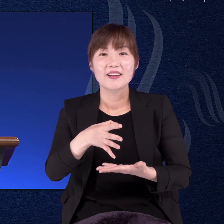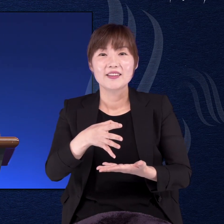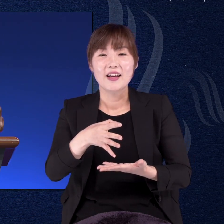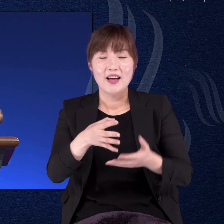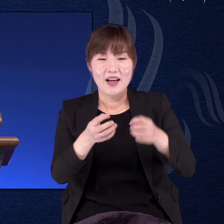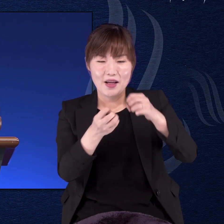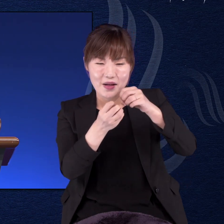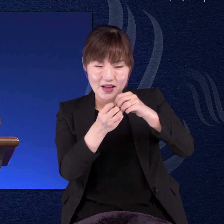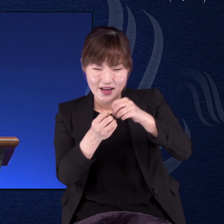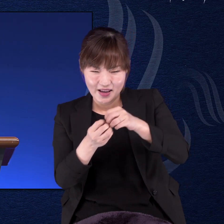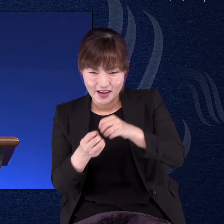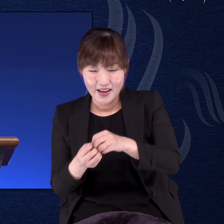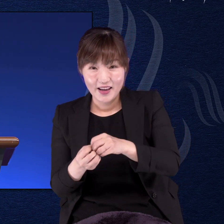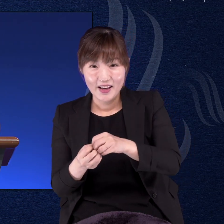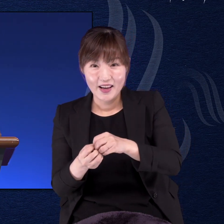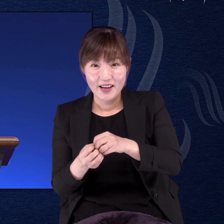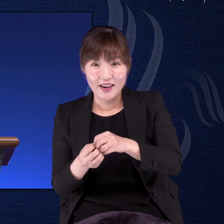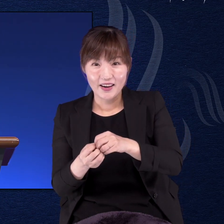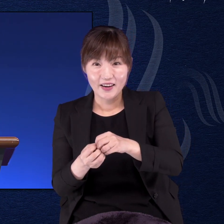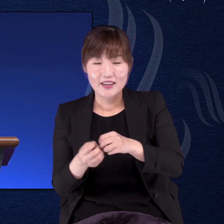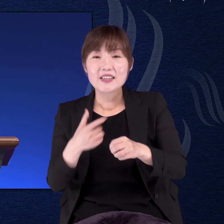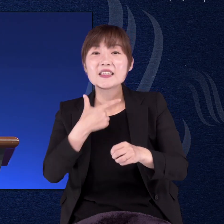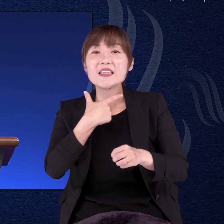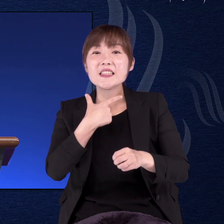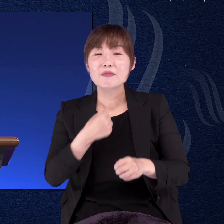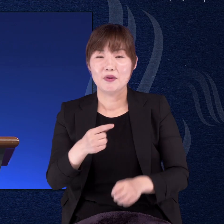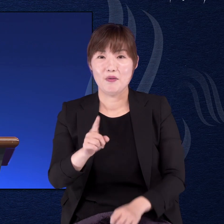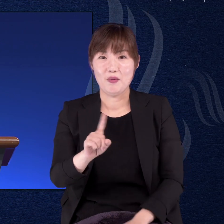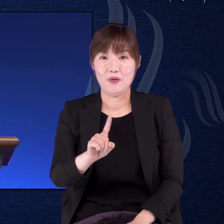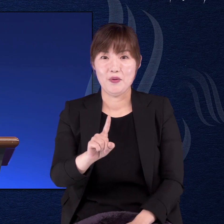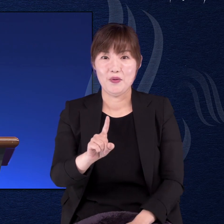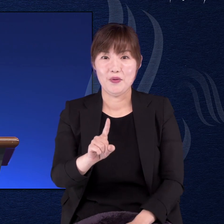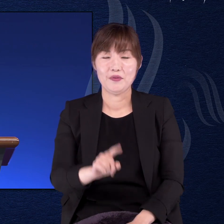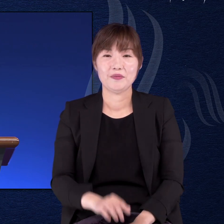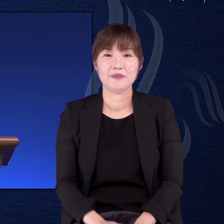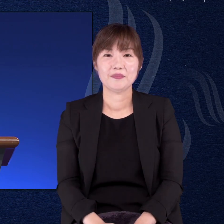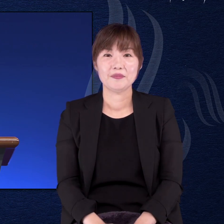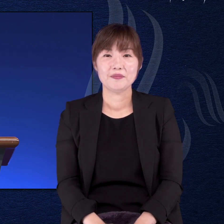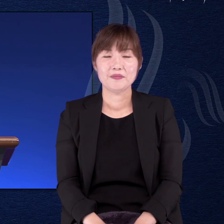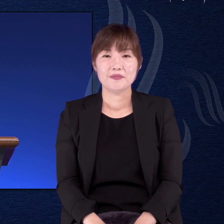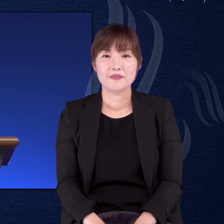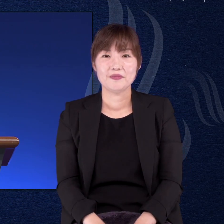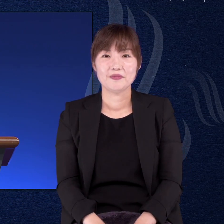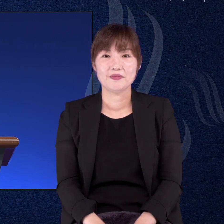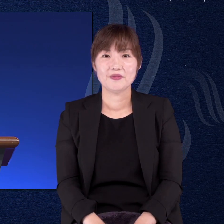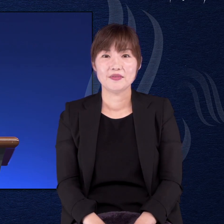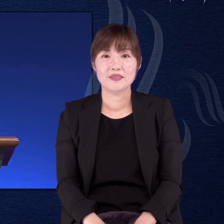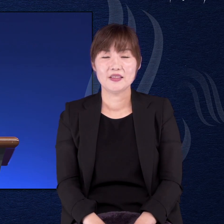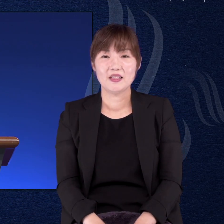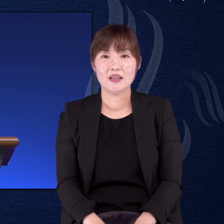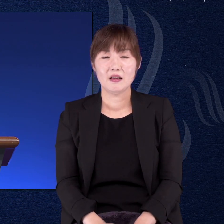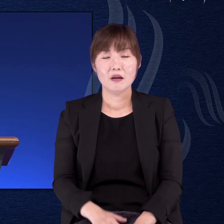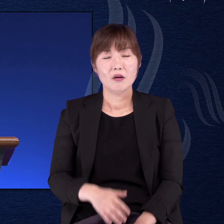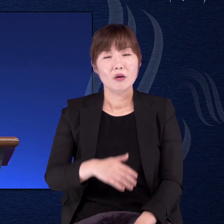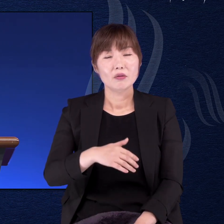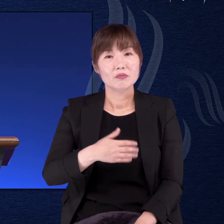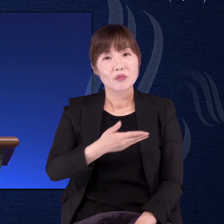제 주변에, 우리가 제 주변 아니더라도 많이 볼 수 있잖아요. 화면 속에서